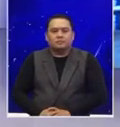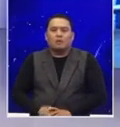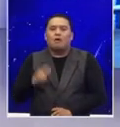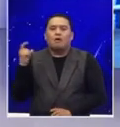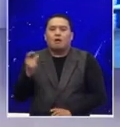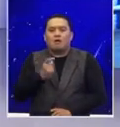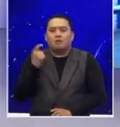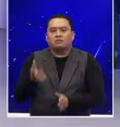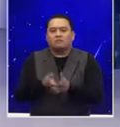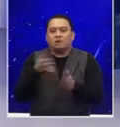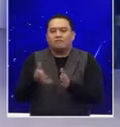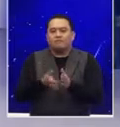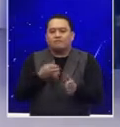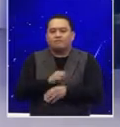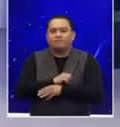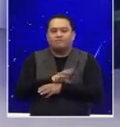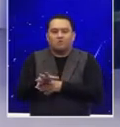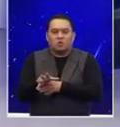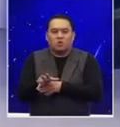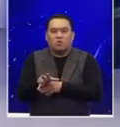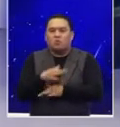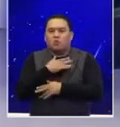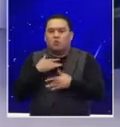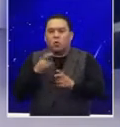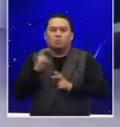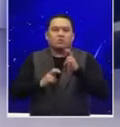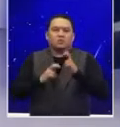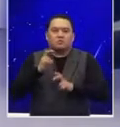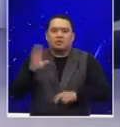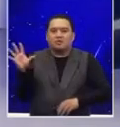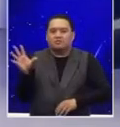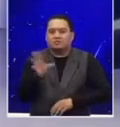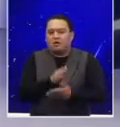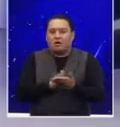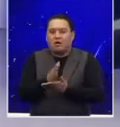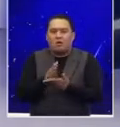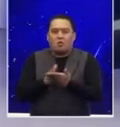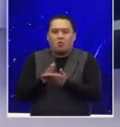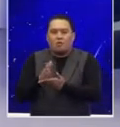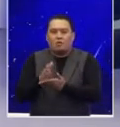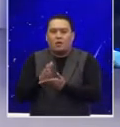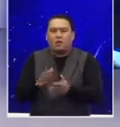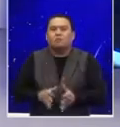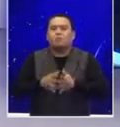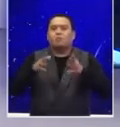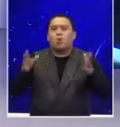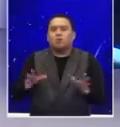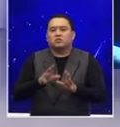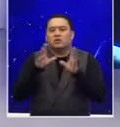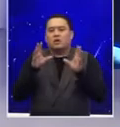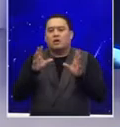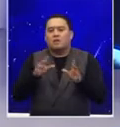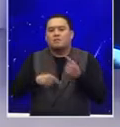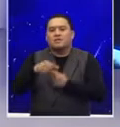Экономический кризис, спровоцированный коронавирусом, ударил по многим предприятиям практически всех отраслей. Но больше всего забот